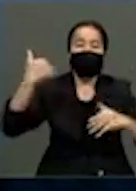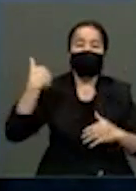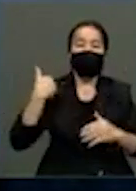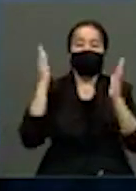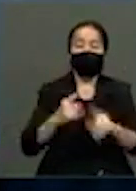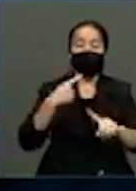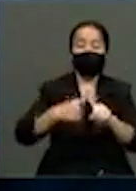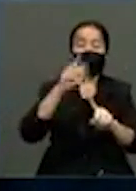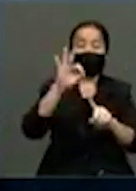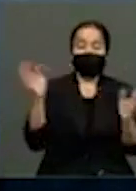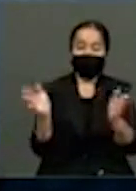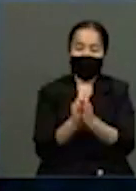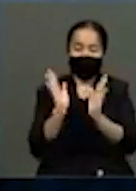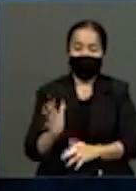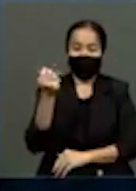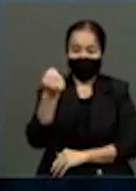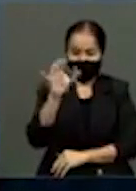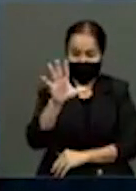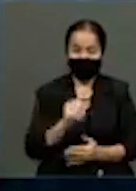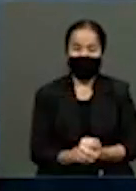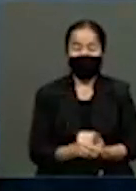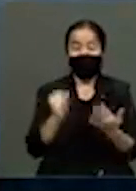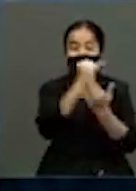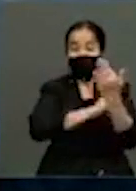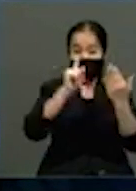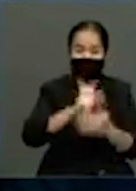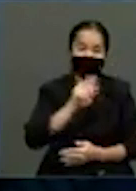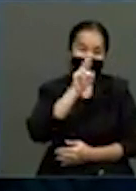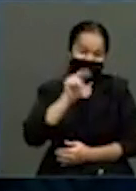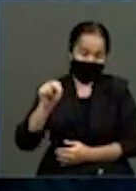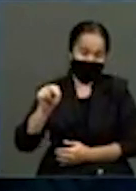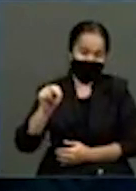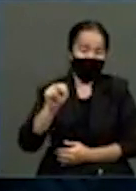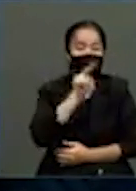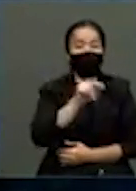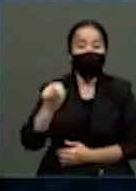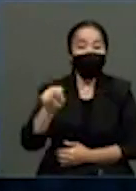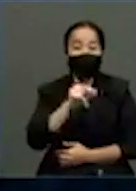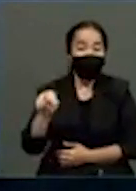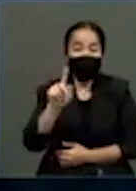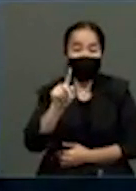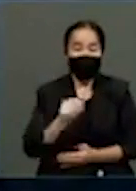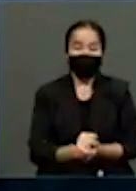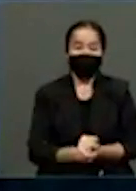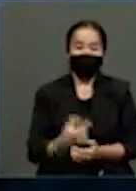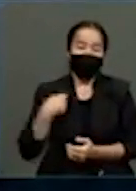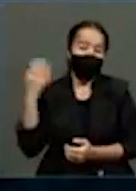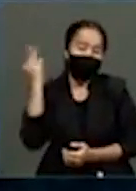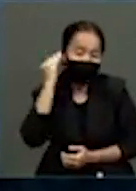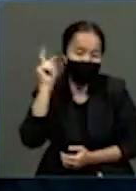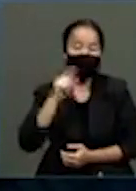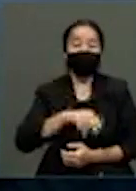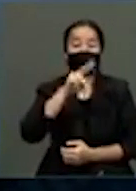มเป็น15ส่วนต่างจังหวัดครับนนทบุรีก็อย่างที่บอกนะครับเราก็ได้ข่าวมาแล้วคือแคมป์ก่อสร้า